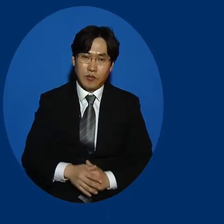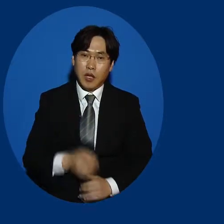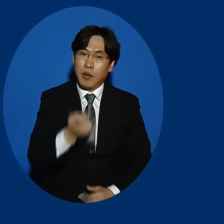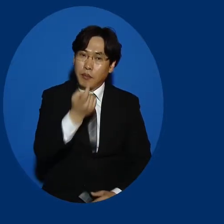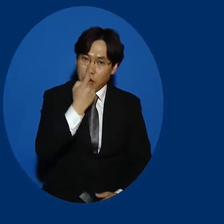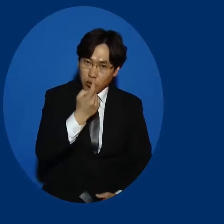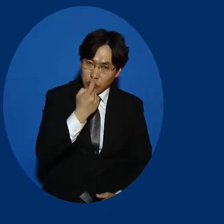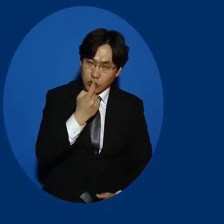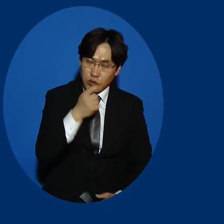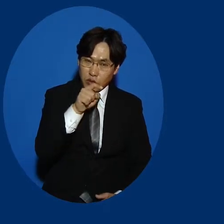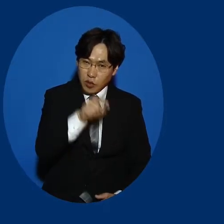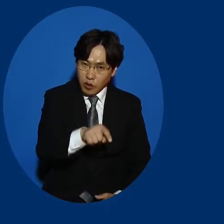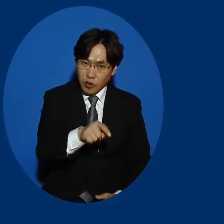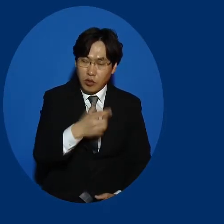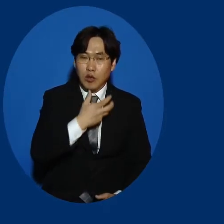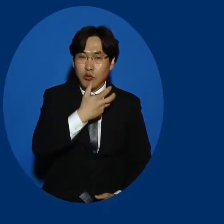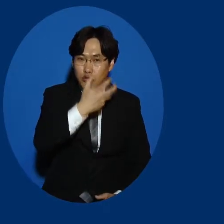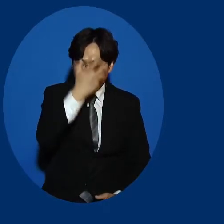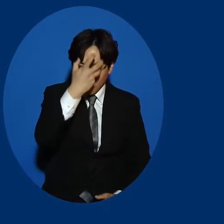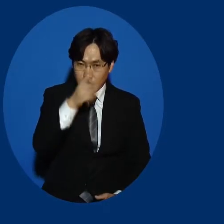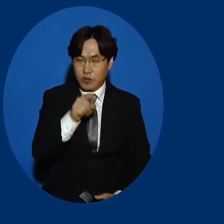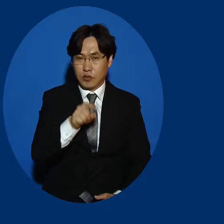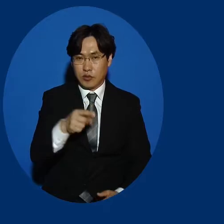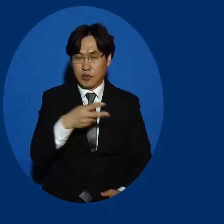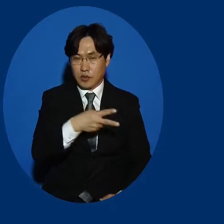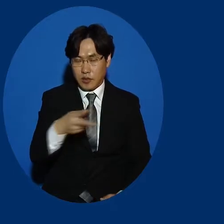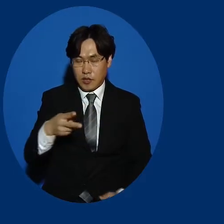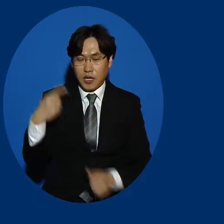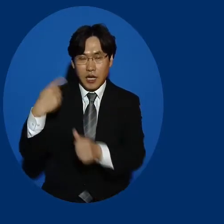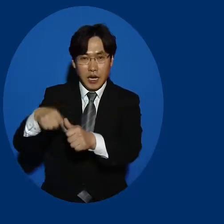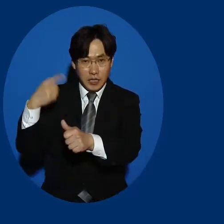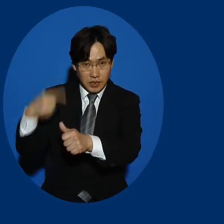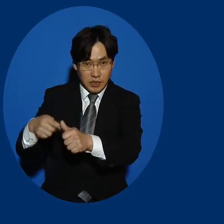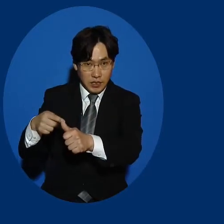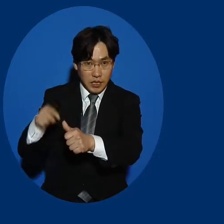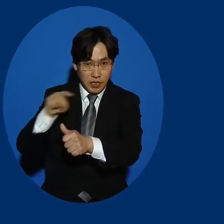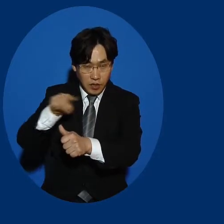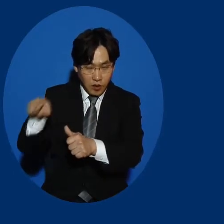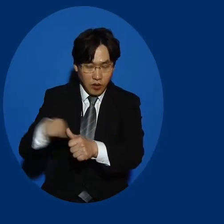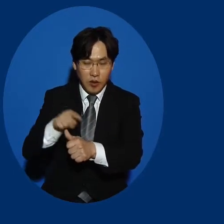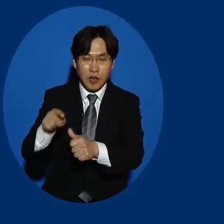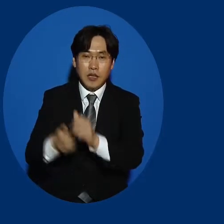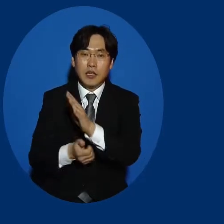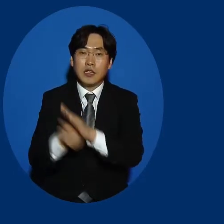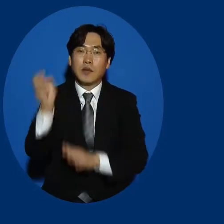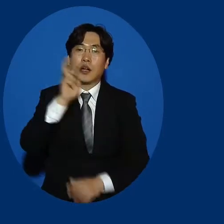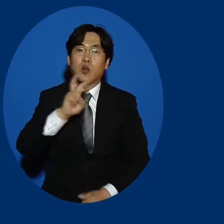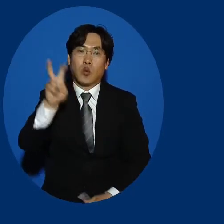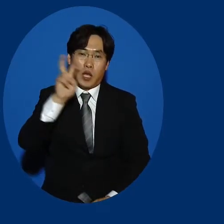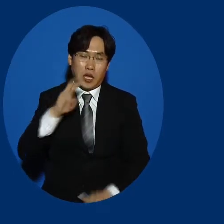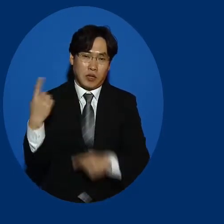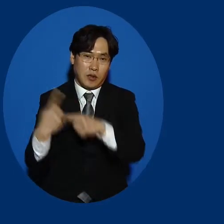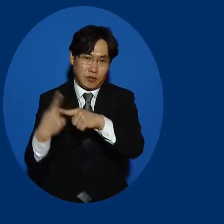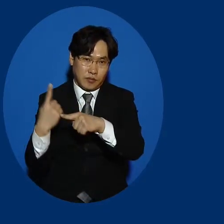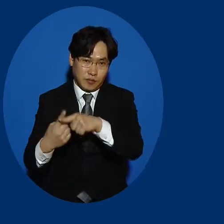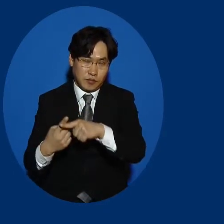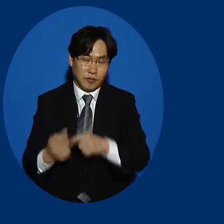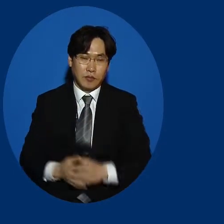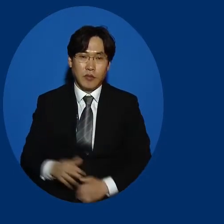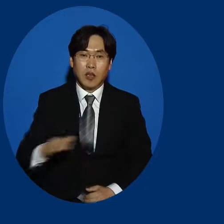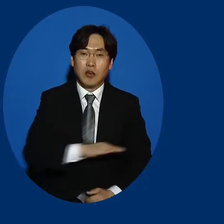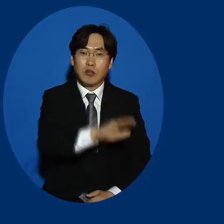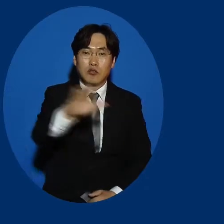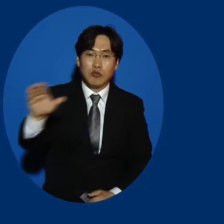배운다는 건 꿈을 꾸는 것, 가르친다는 건 희망을 노래하는 것.